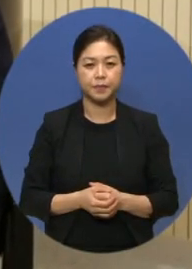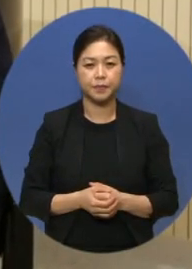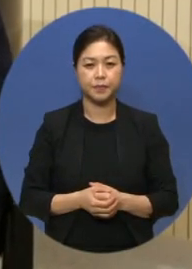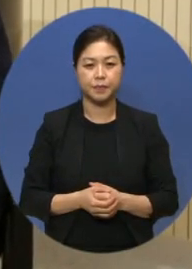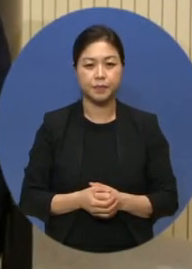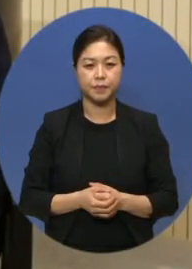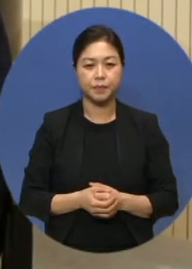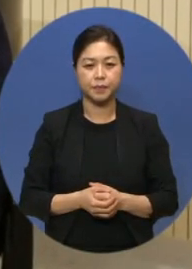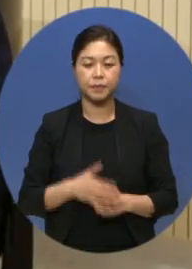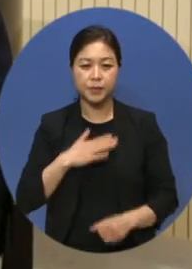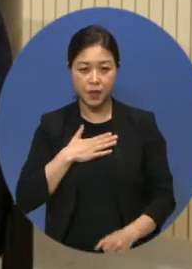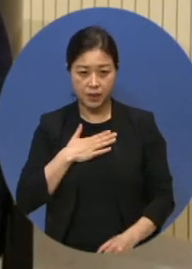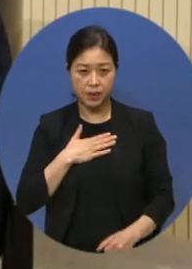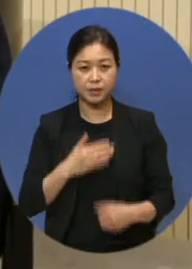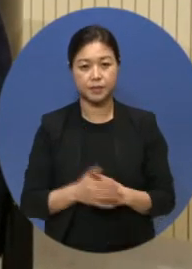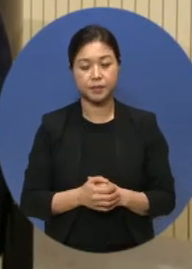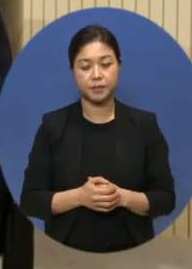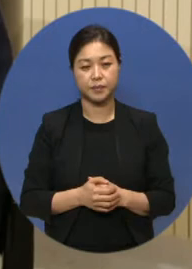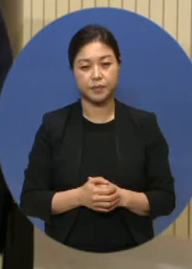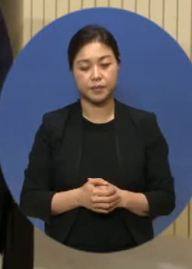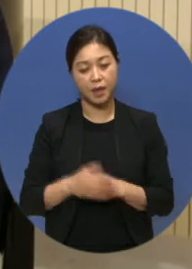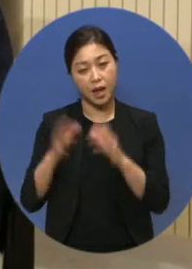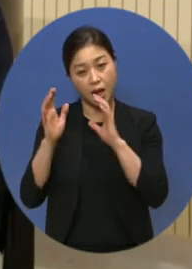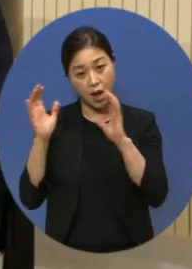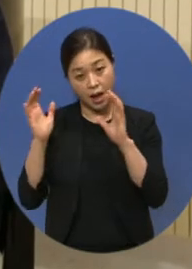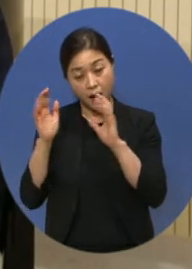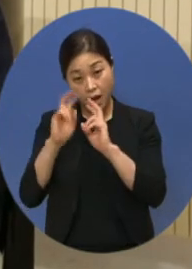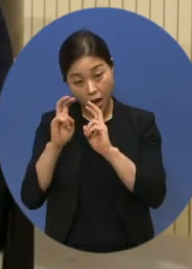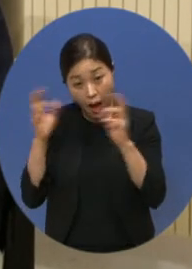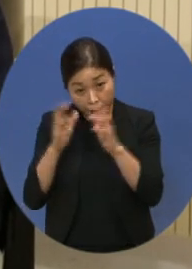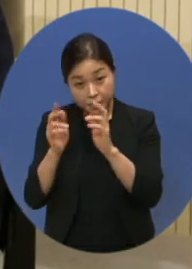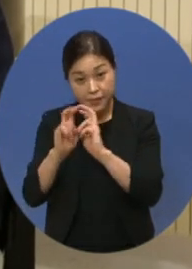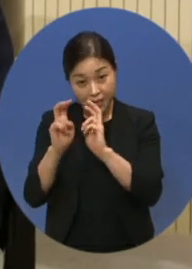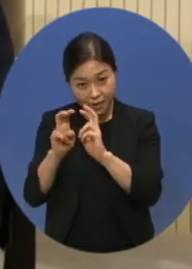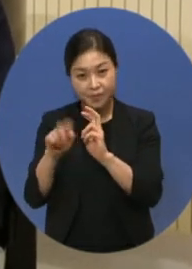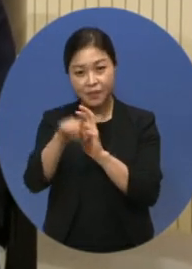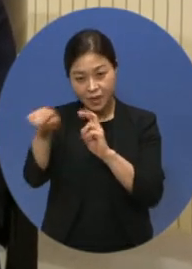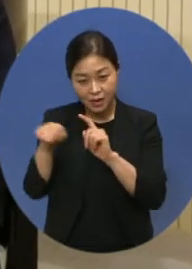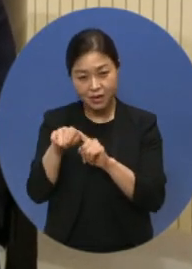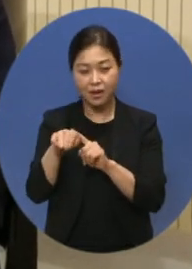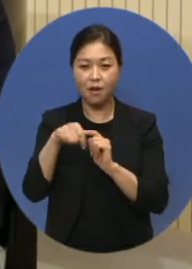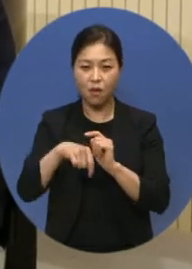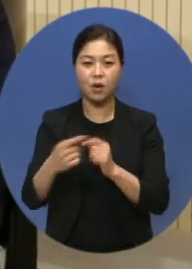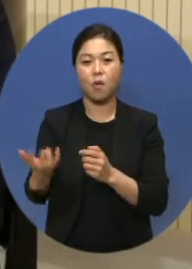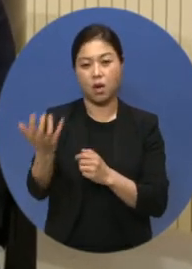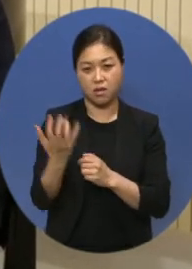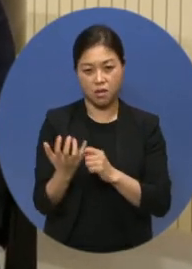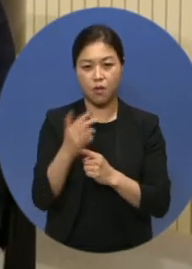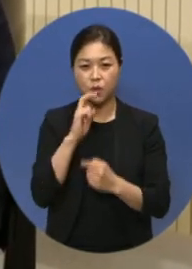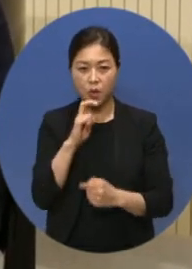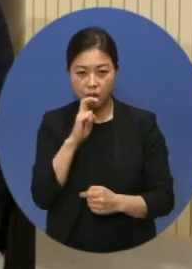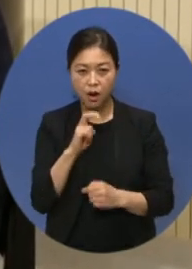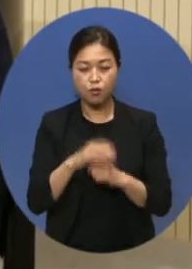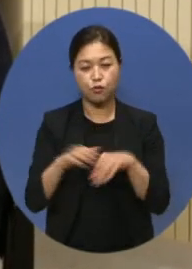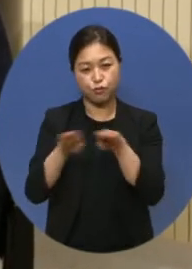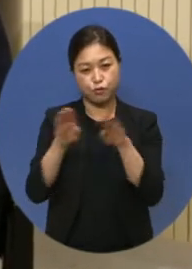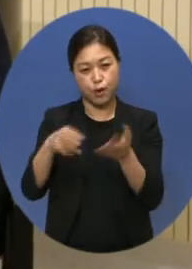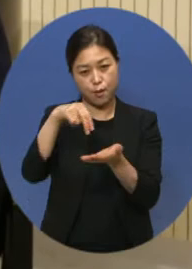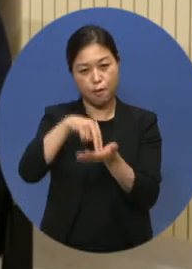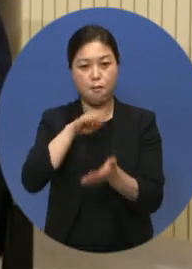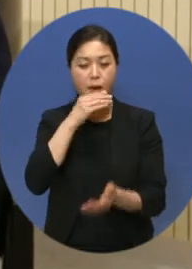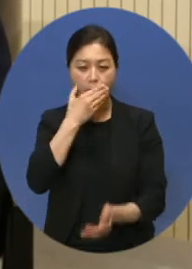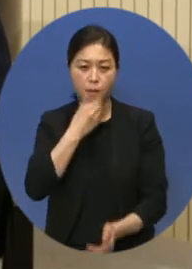예, 저는 우리 친구들이 지금 이곳에 와서 노래하고 연주 다니는 걸 매우 행복하게 생각을